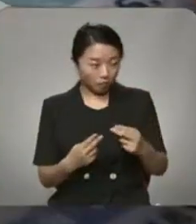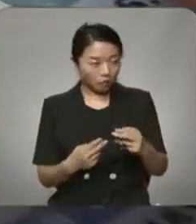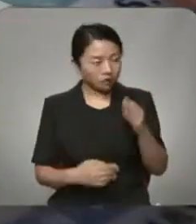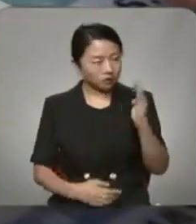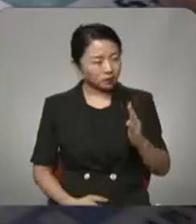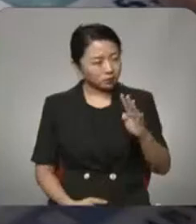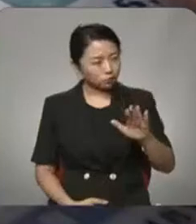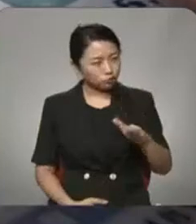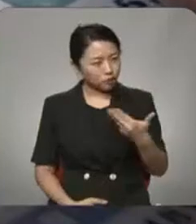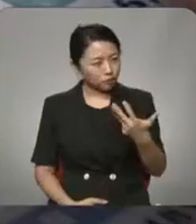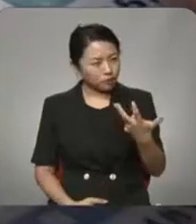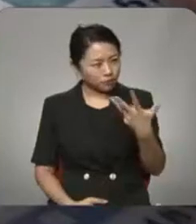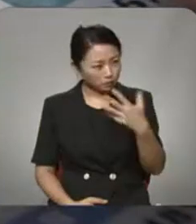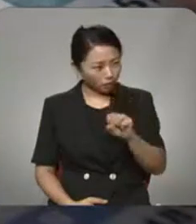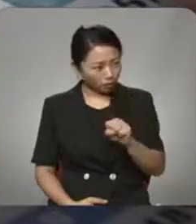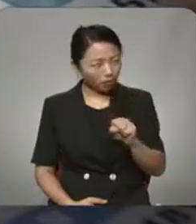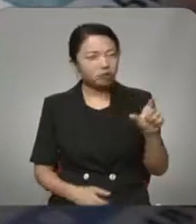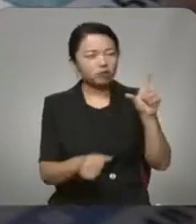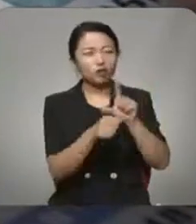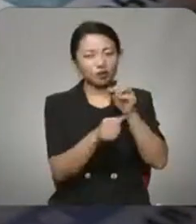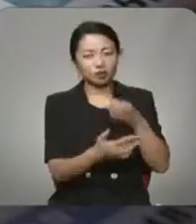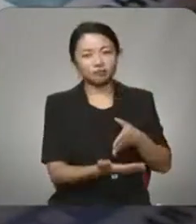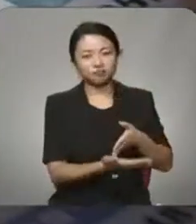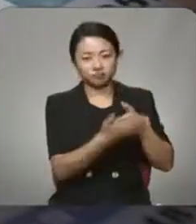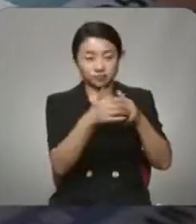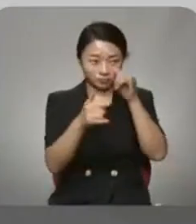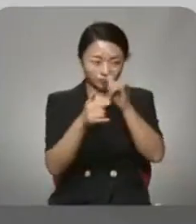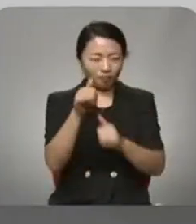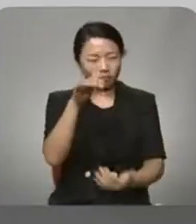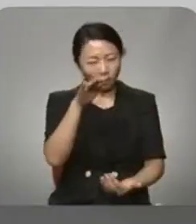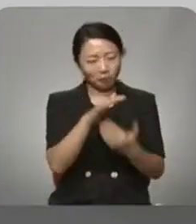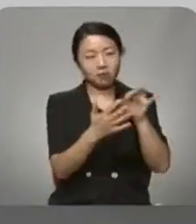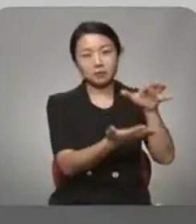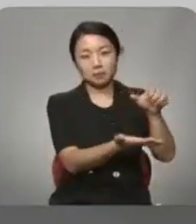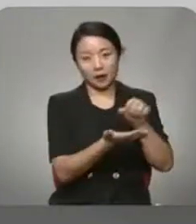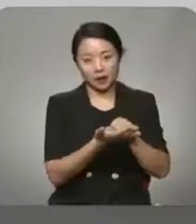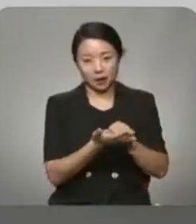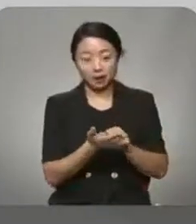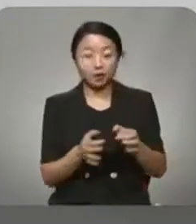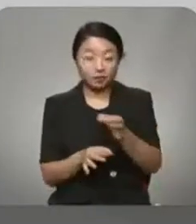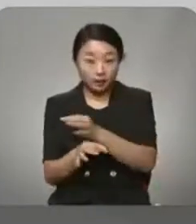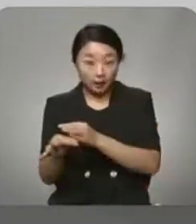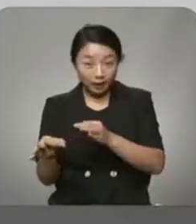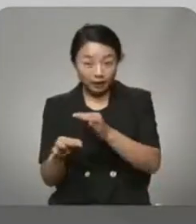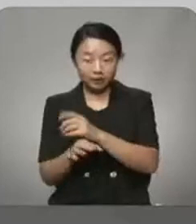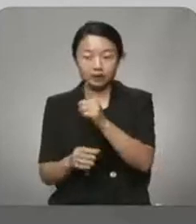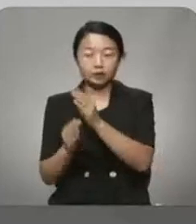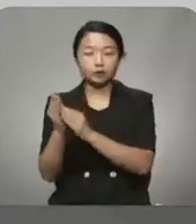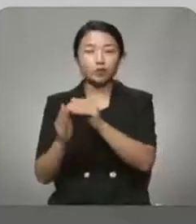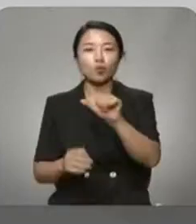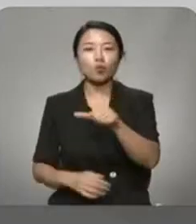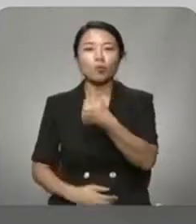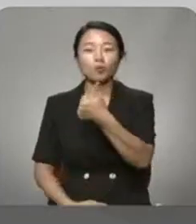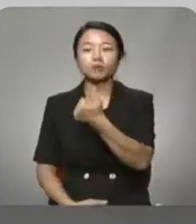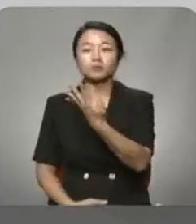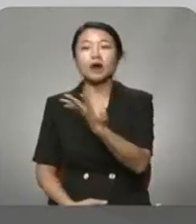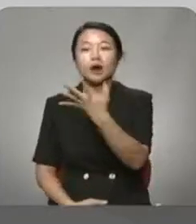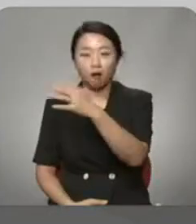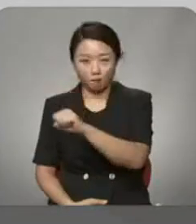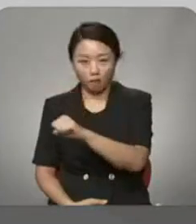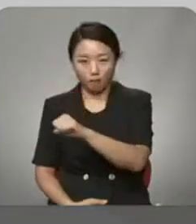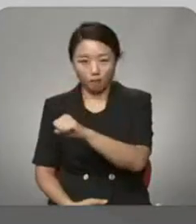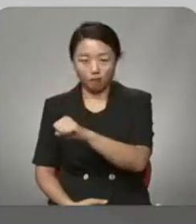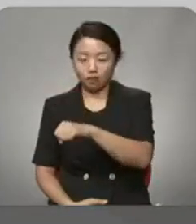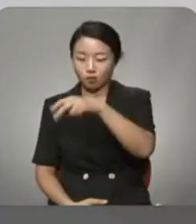액수로는 4,984억 원 늘어 역대 최대치입니다. 먼저 경제 분야에서 1조 554억 원을